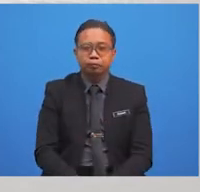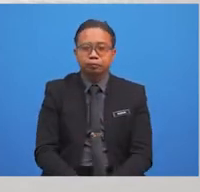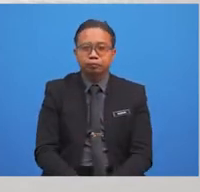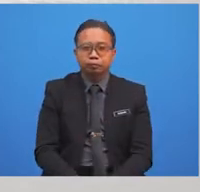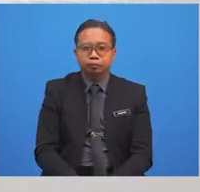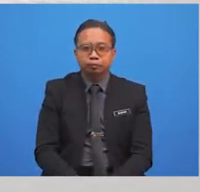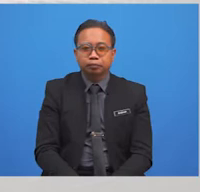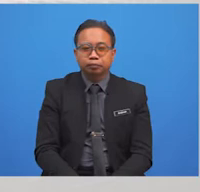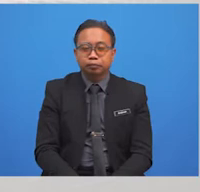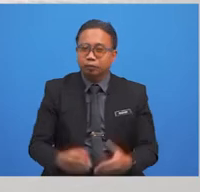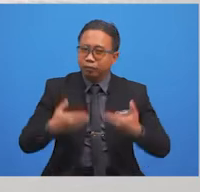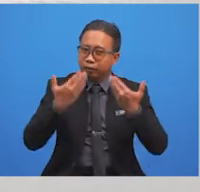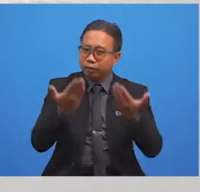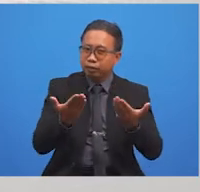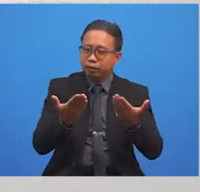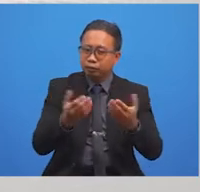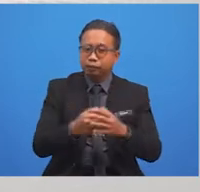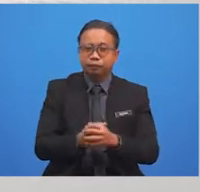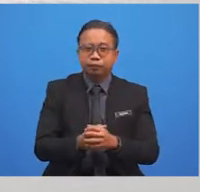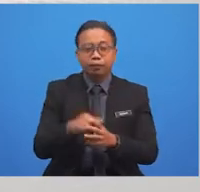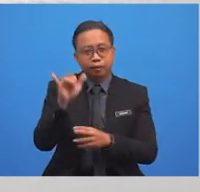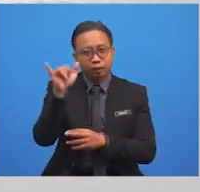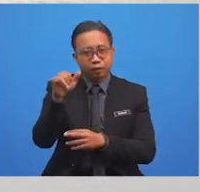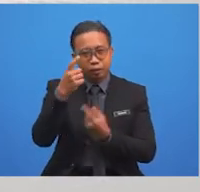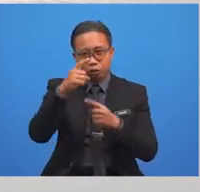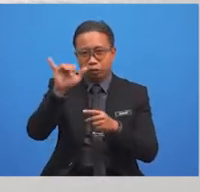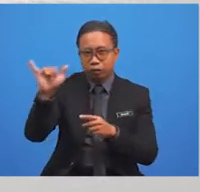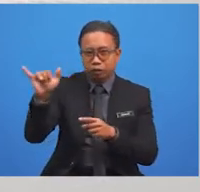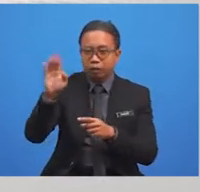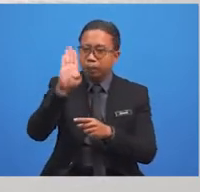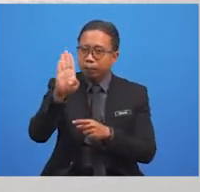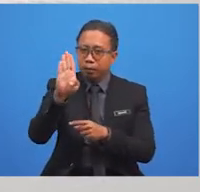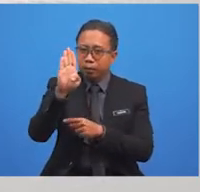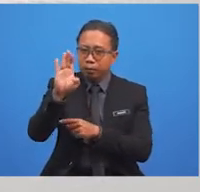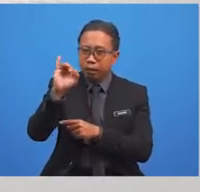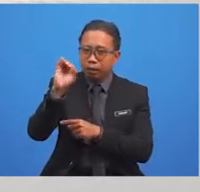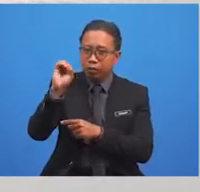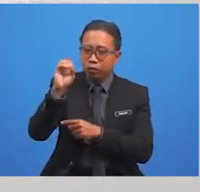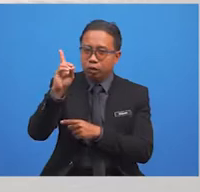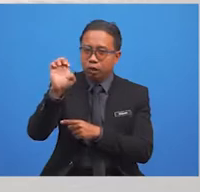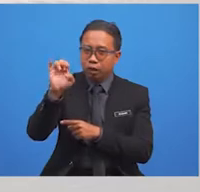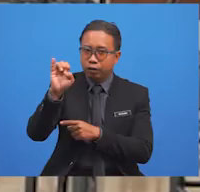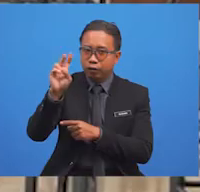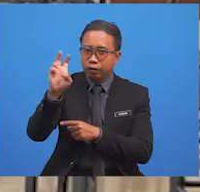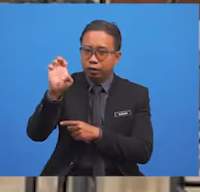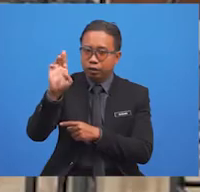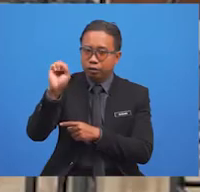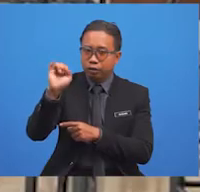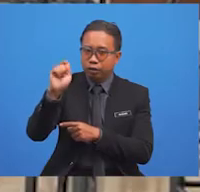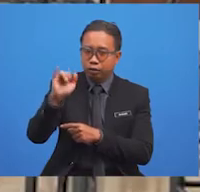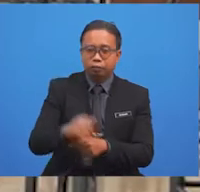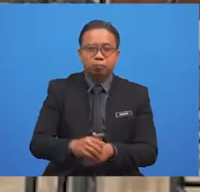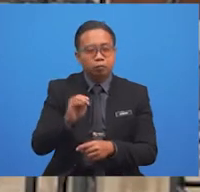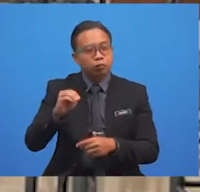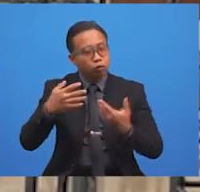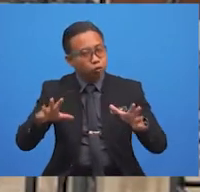sekarang. Bagaimana, murid-murid? Ya, jawapannya B, biodiversiti. Murid-murid telah